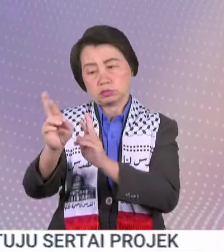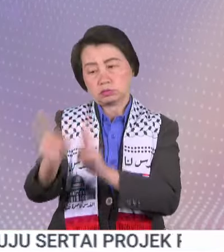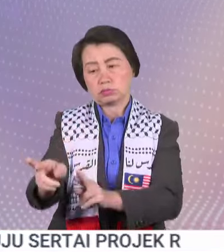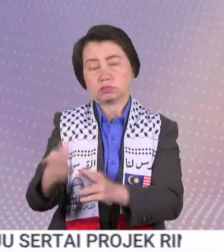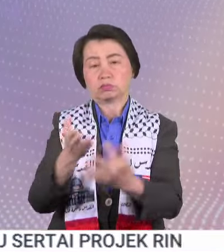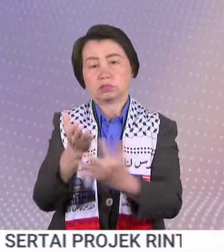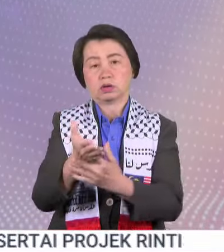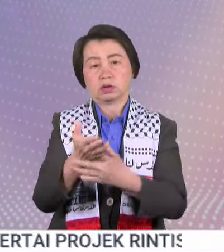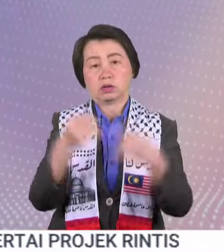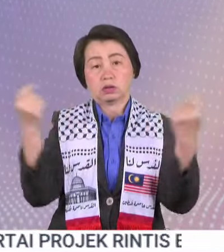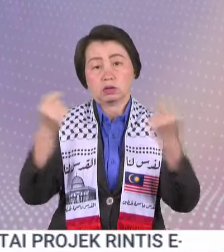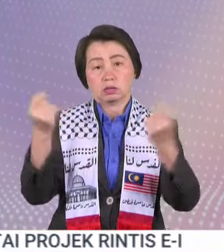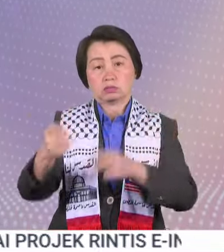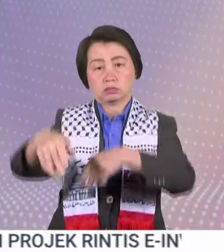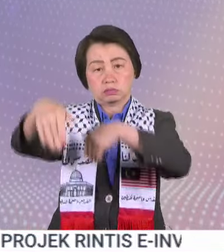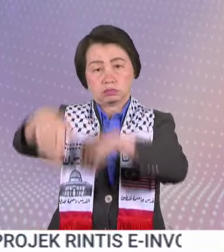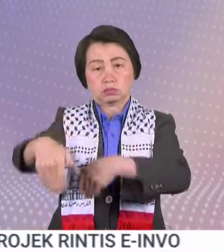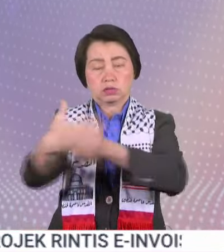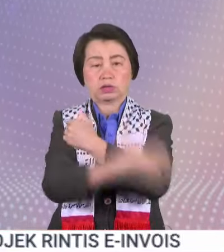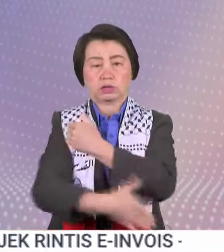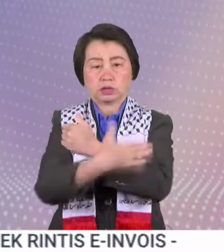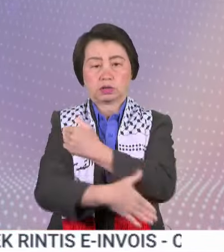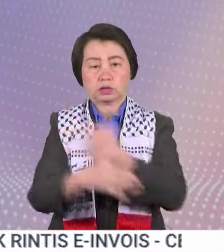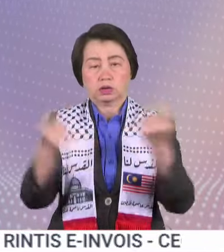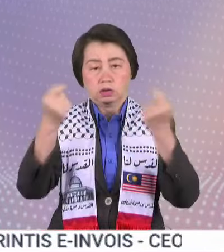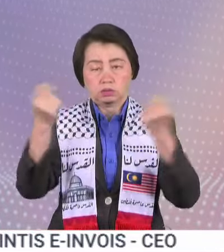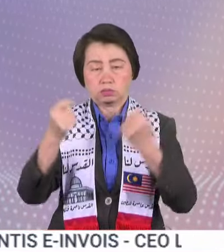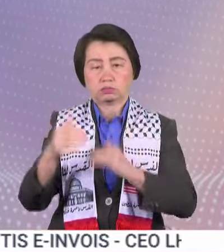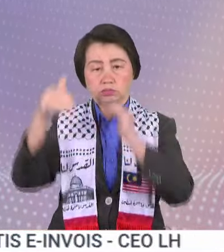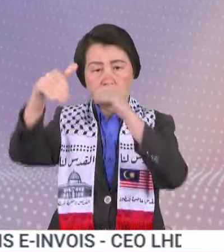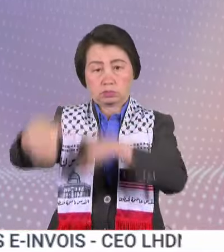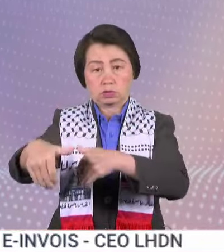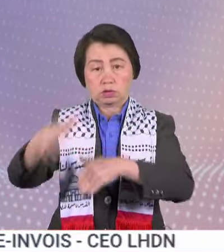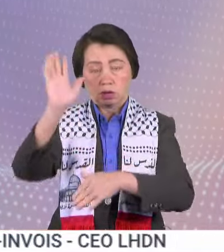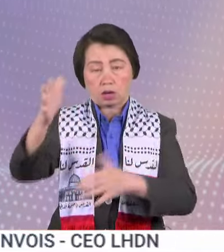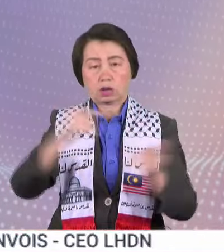penghormatan menerusi upacara pengemubian negara. Upacara